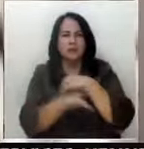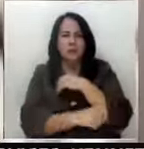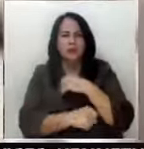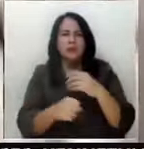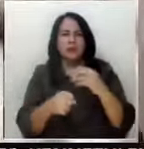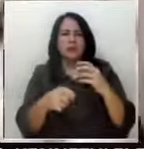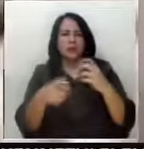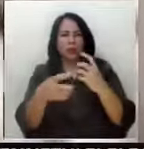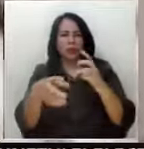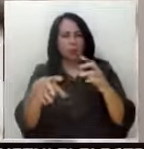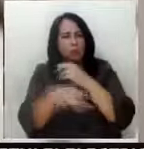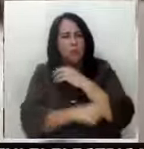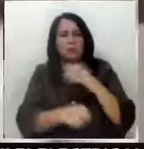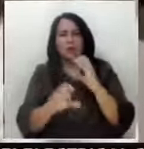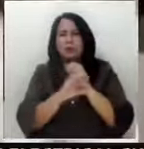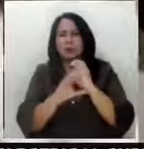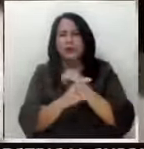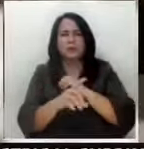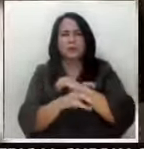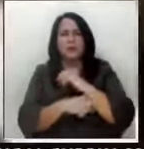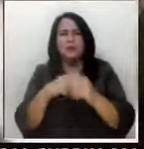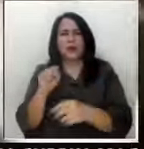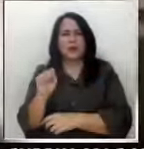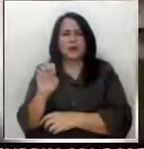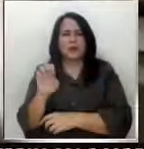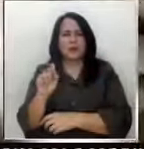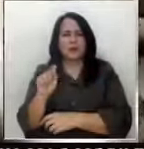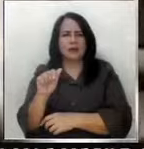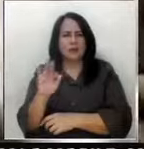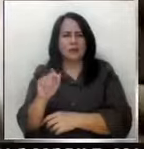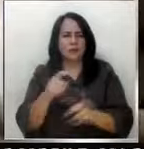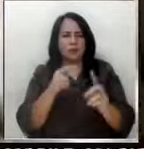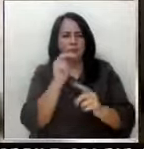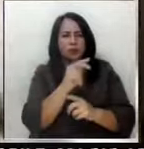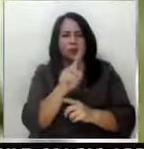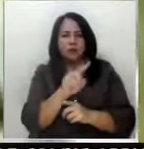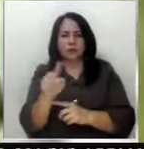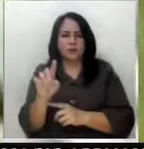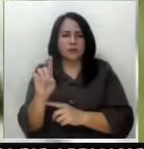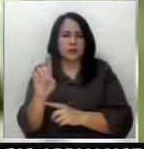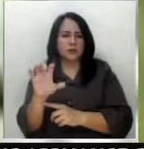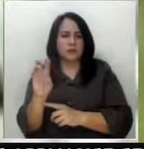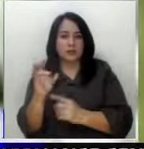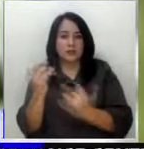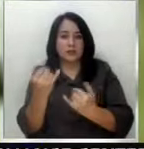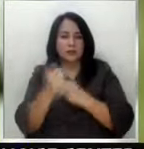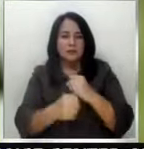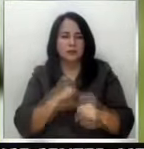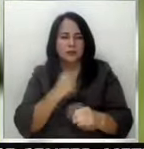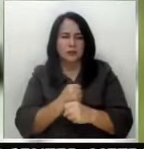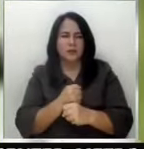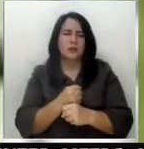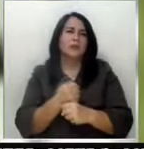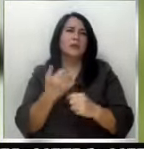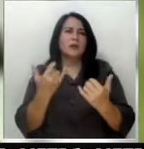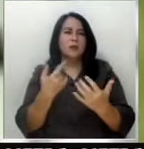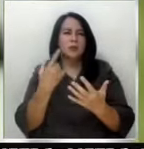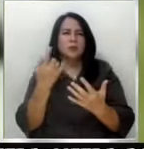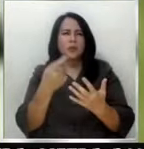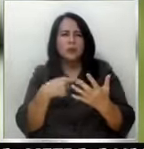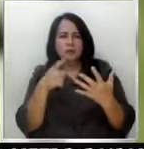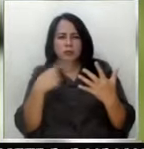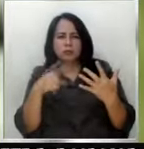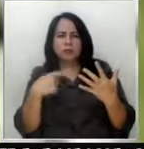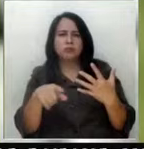theft at estafa mula November 1 hanggang December 6 ngayong taon. Atin pong in-account yung mga kaso na yan and